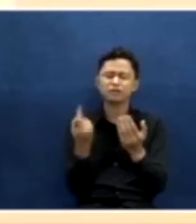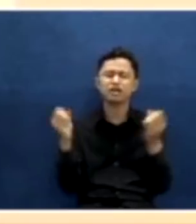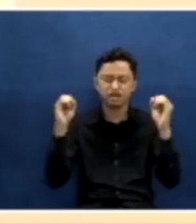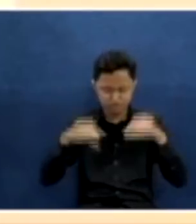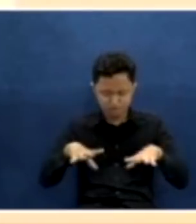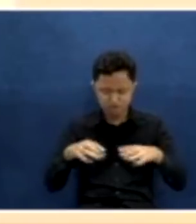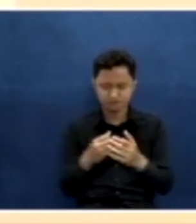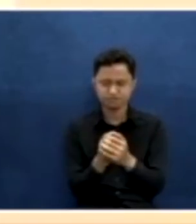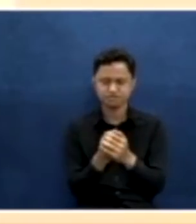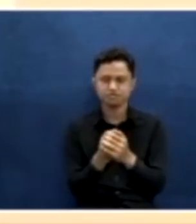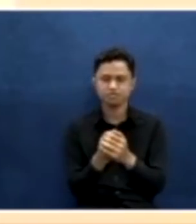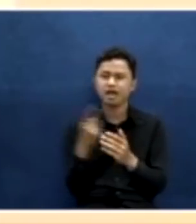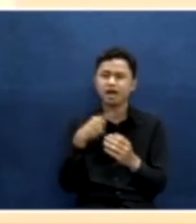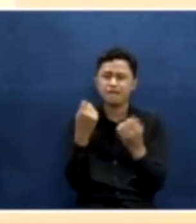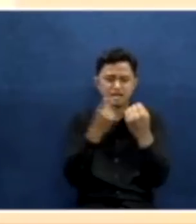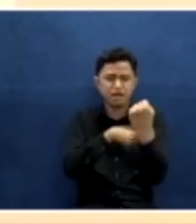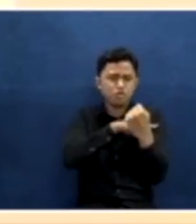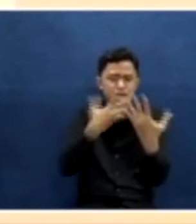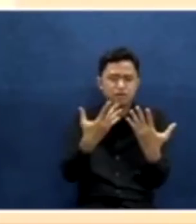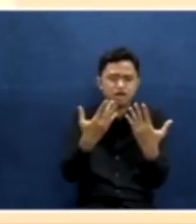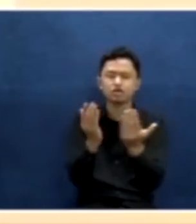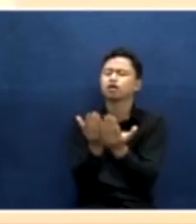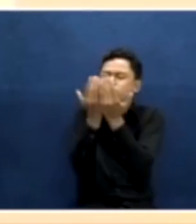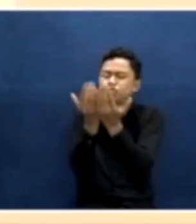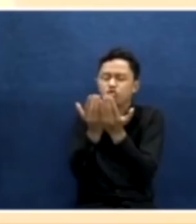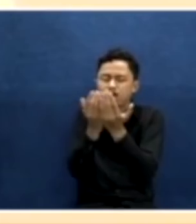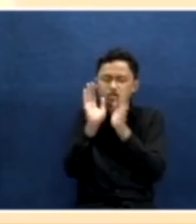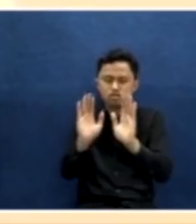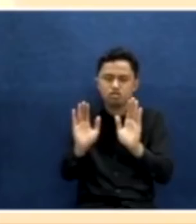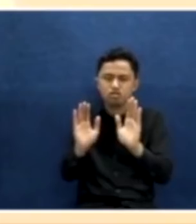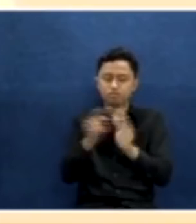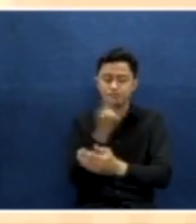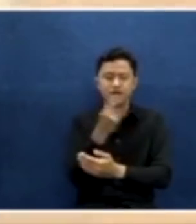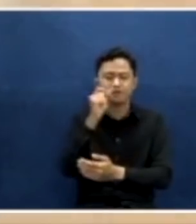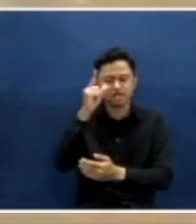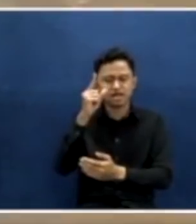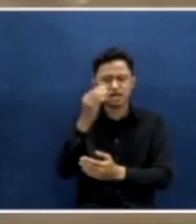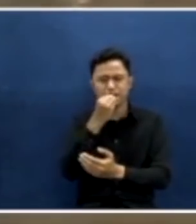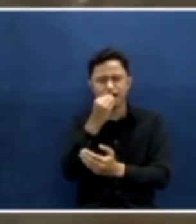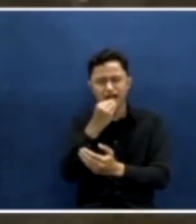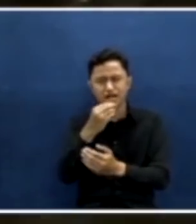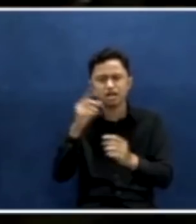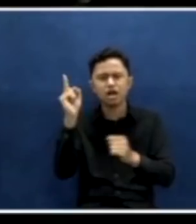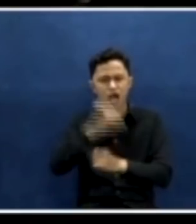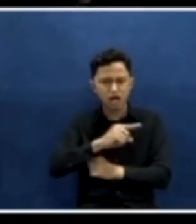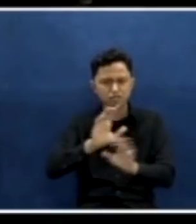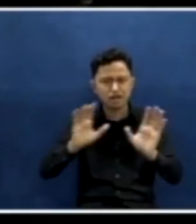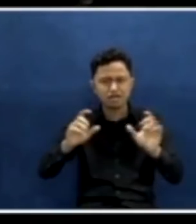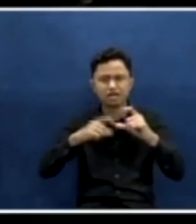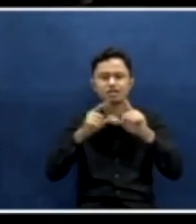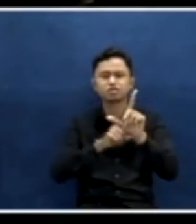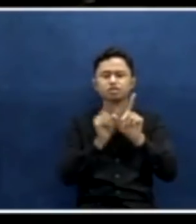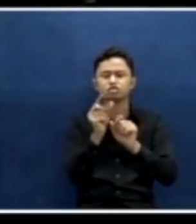apapun Ya Allah kecuali mengangkat tangan kami walaupun kami sadar banyak makanan yang haram banyak makanan syubhat yang masih kami